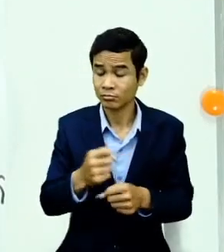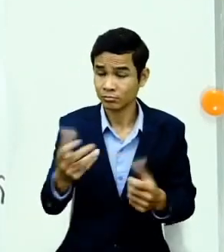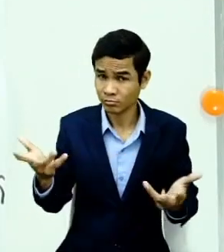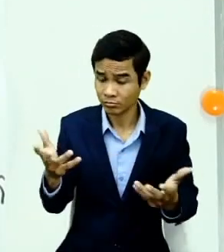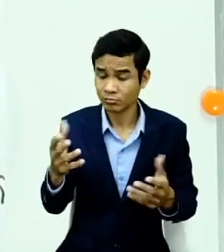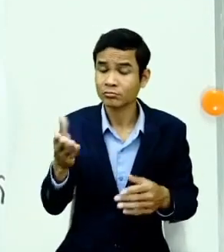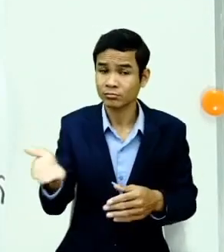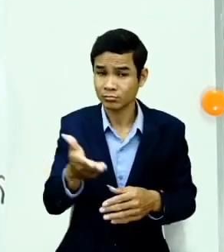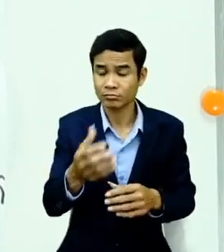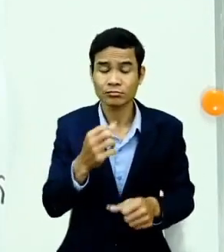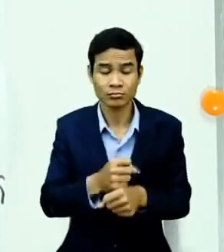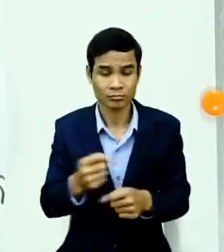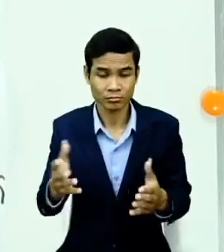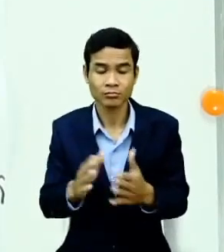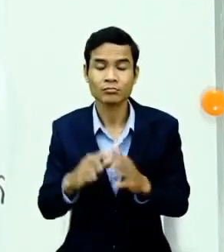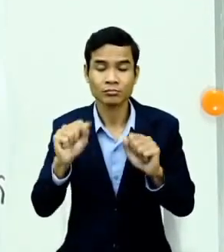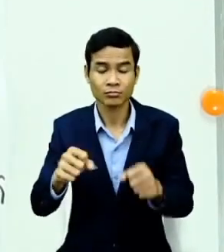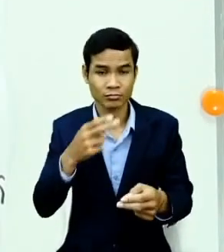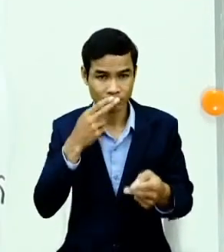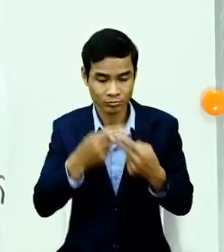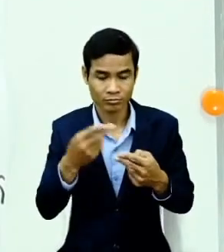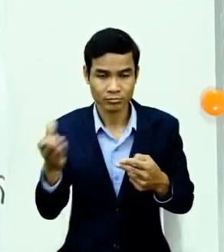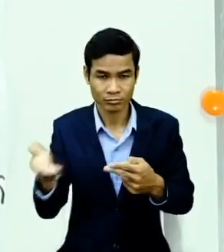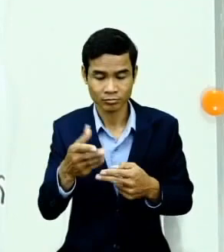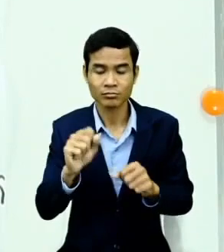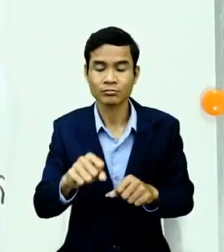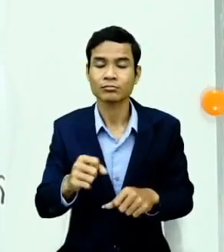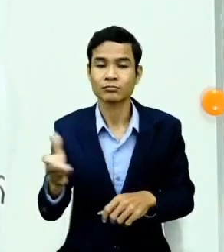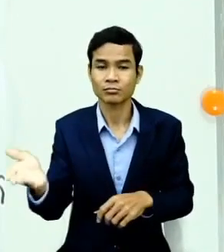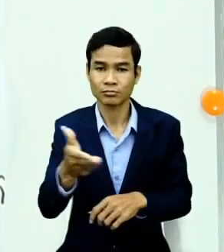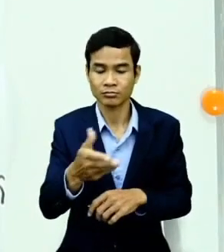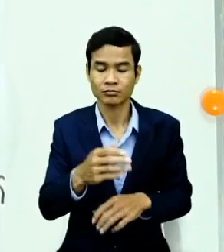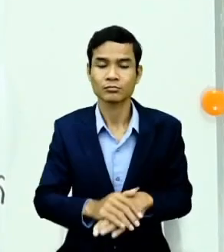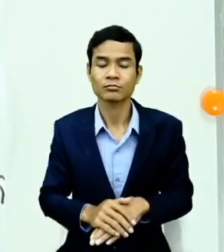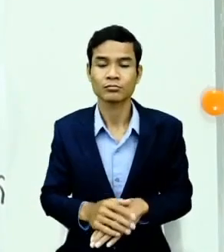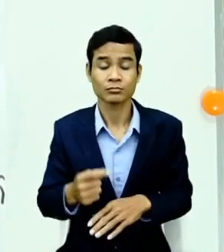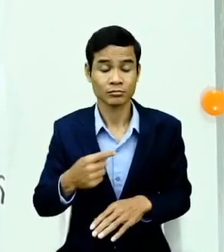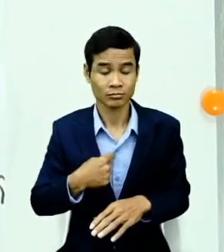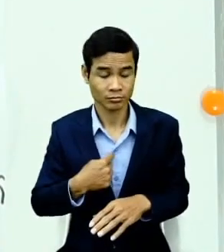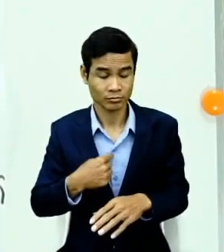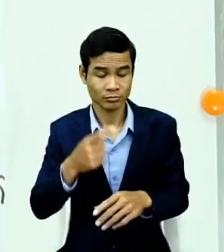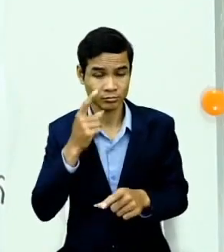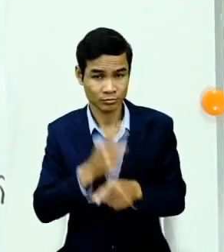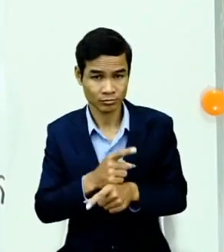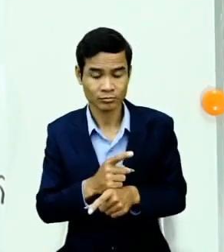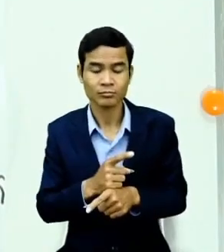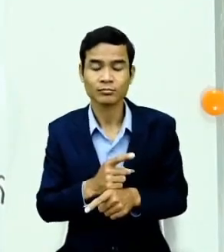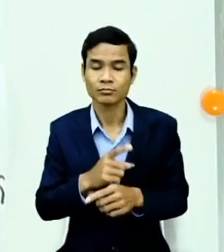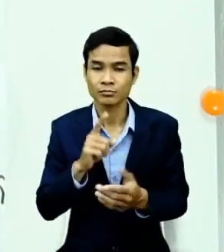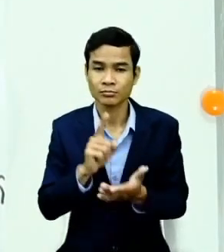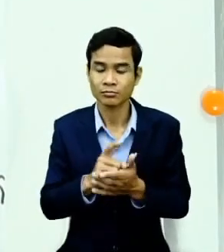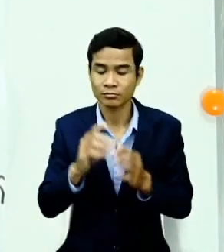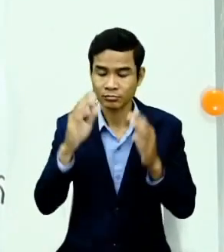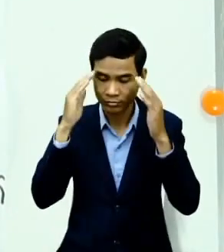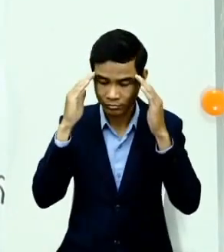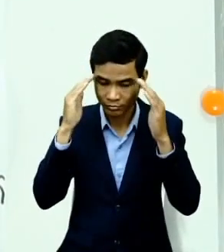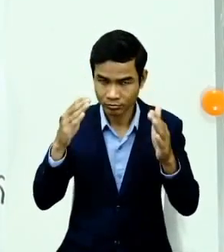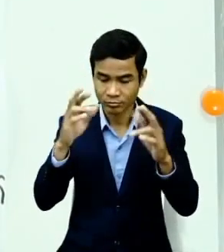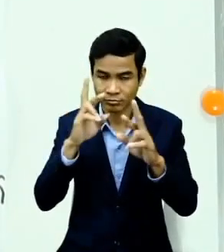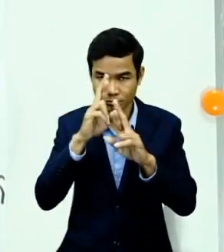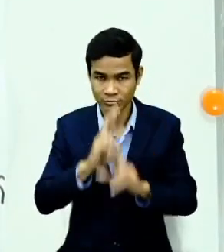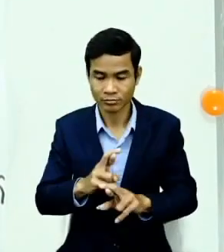mên át cha ni hai cứ chì chìm lại để con chlai nế khyom trơ chè sạp đâm bồ